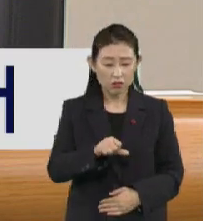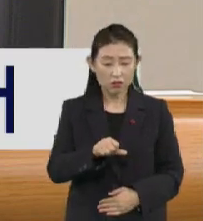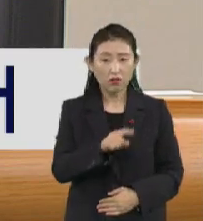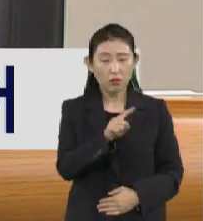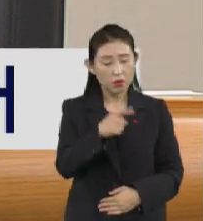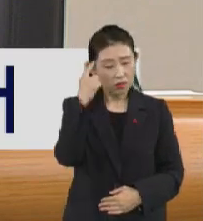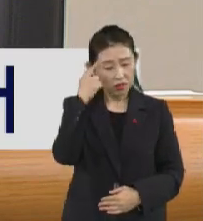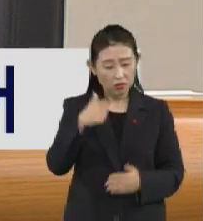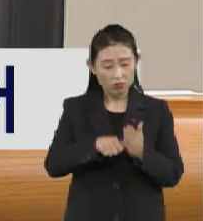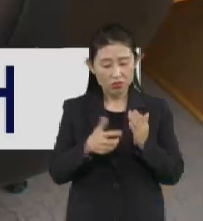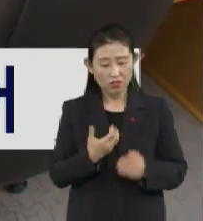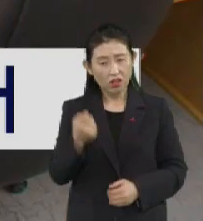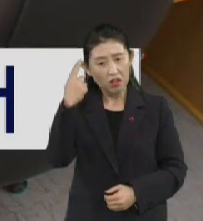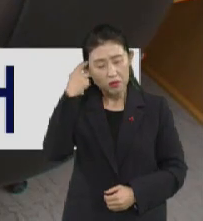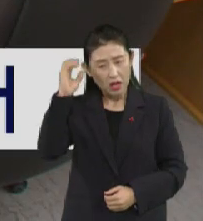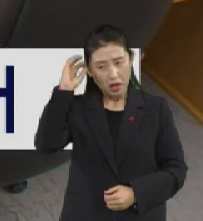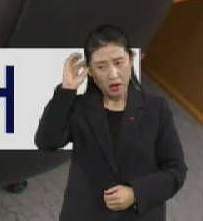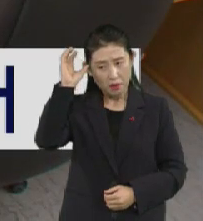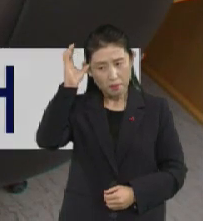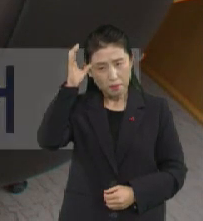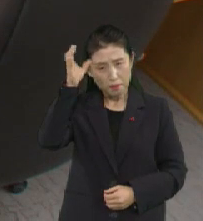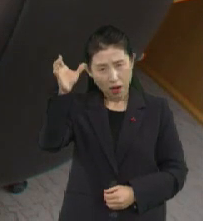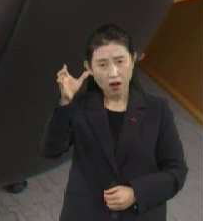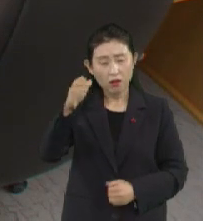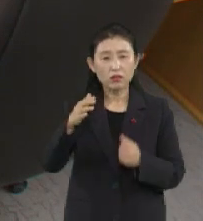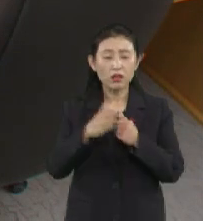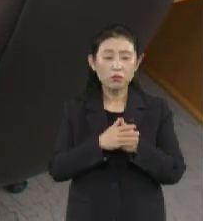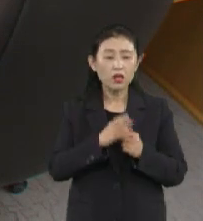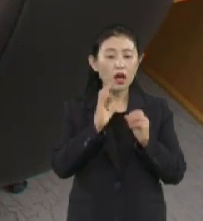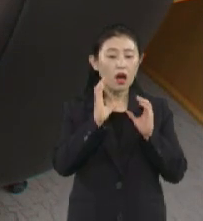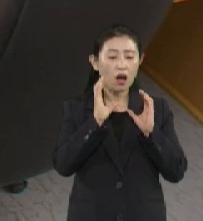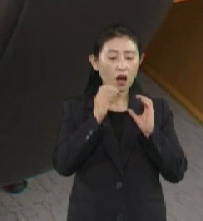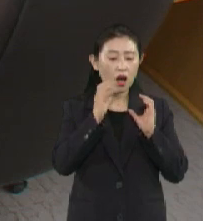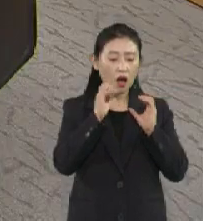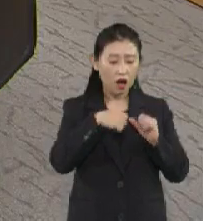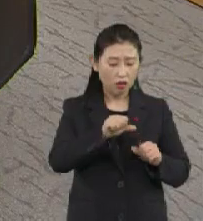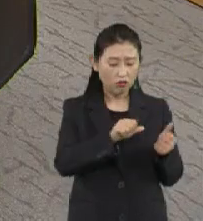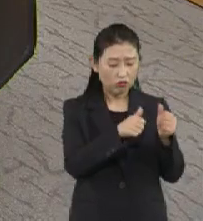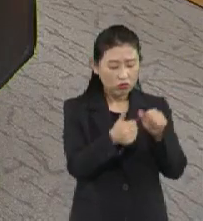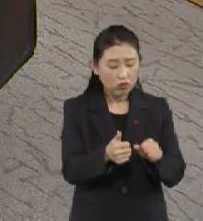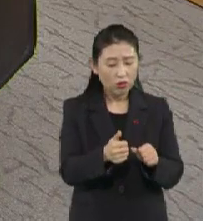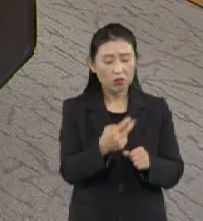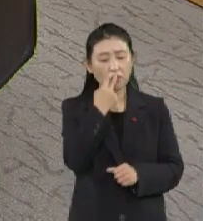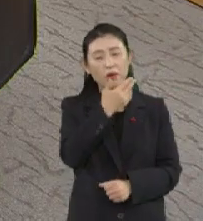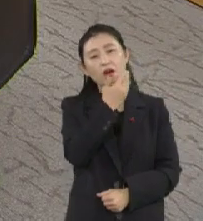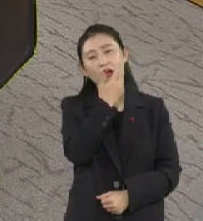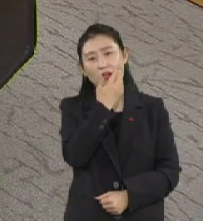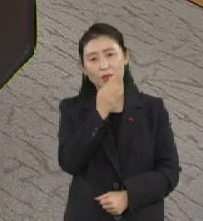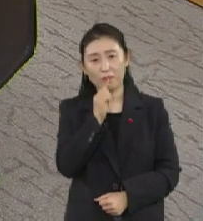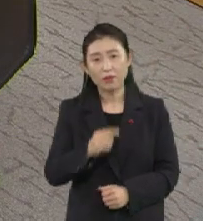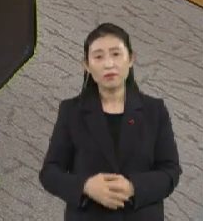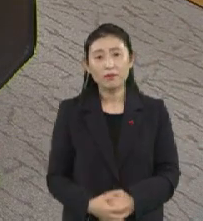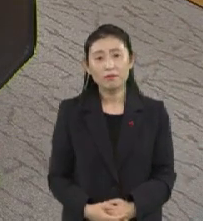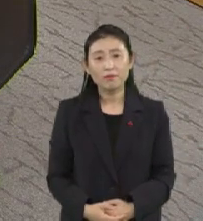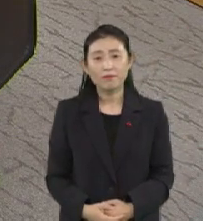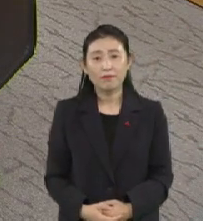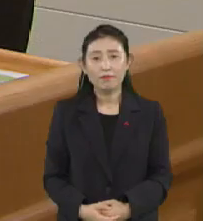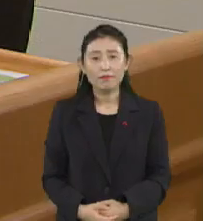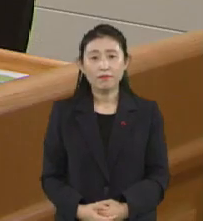자신의 소유물로 여긴 피고인의 잘못된 관념으로 인해 어린 아들이 고귀한 생명을 잃었다며 이같이